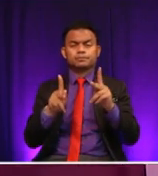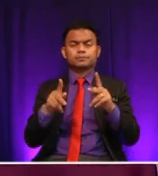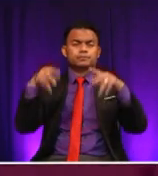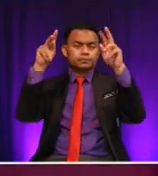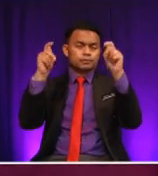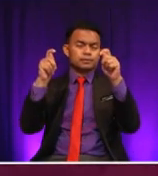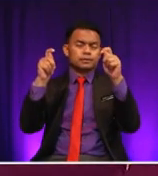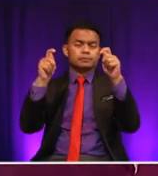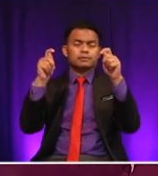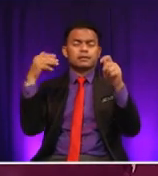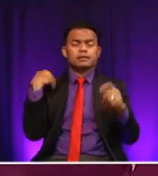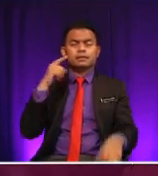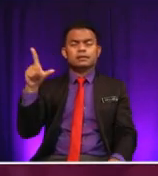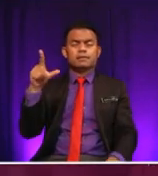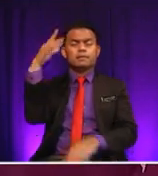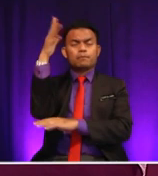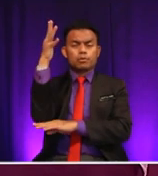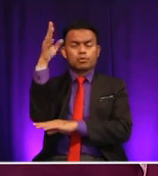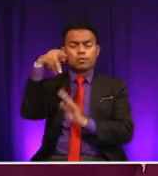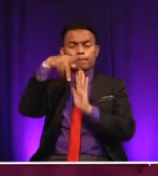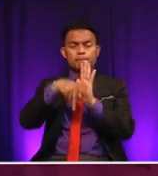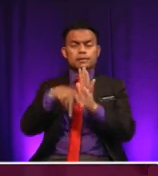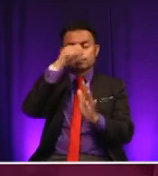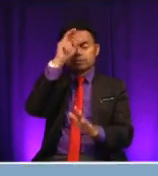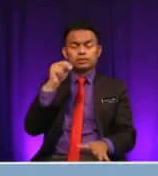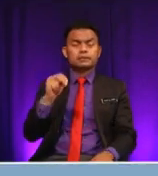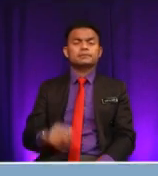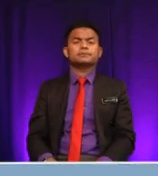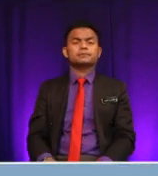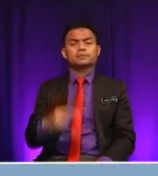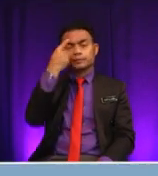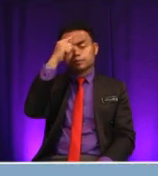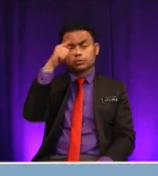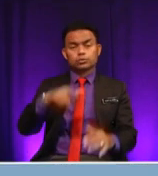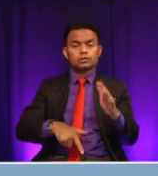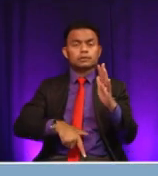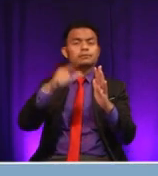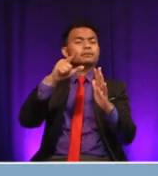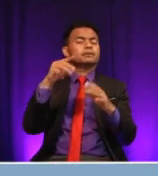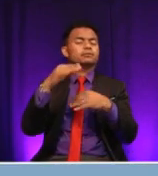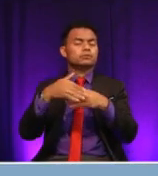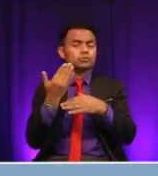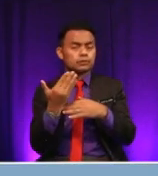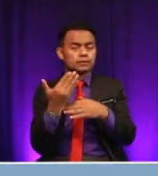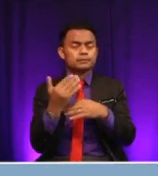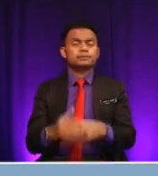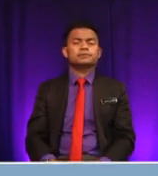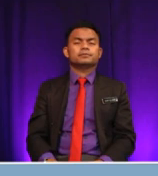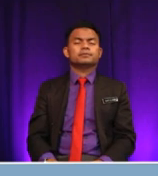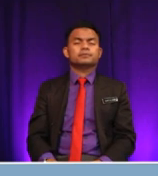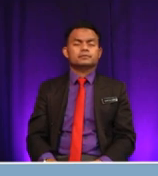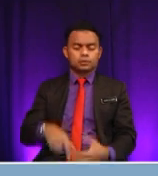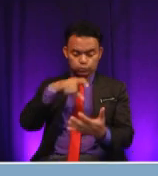pokok persoalan nak lebih senang nak lebih mudah dalam bentuk peta Minda lukis sepupu